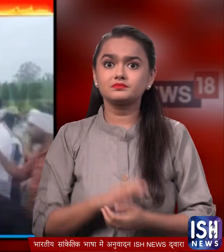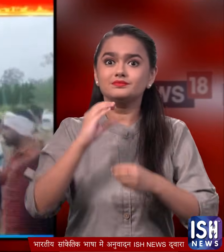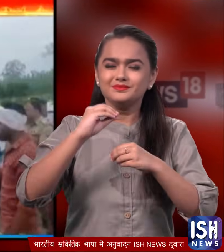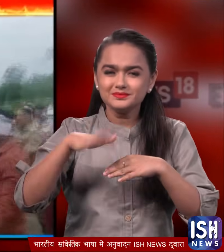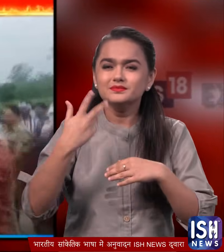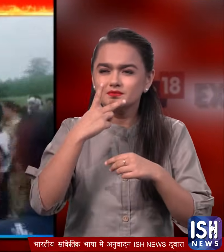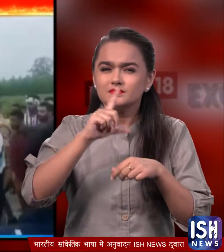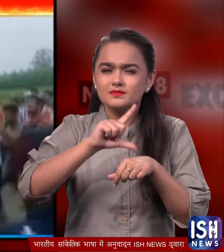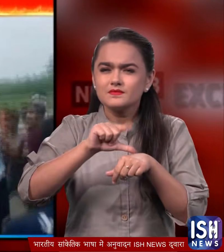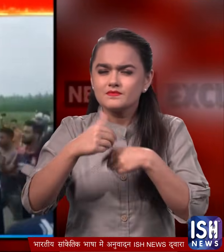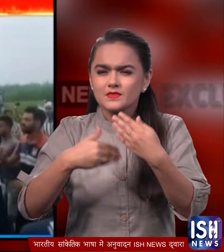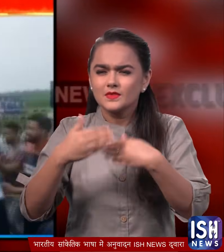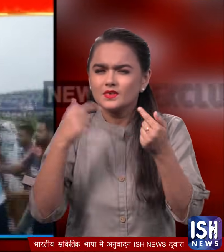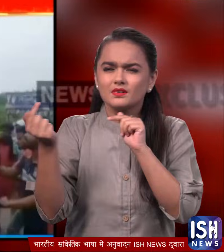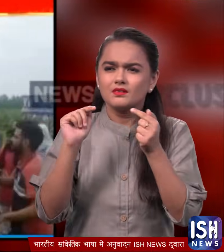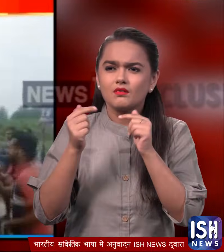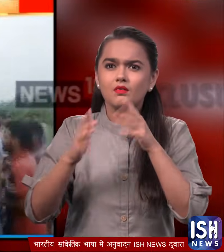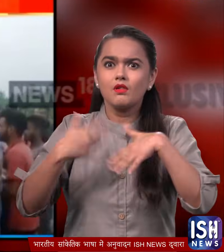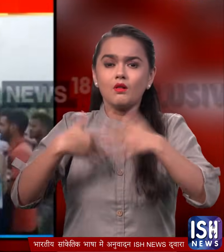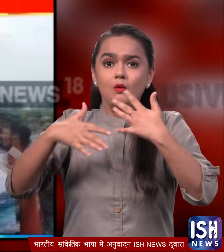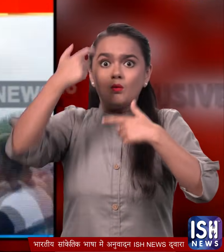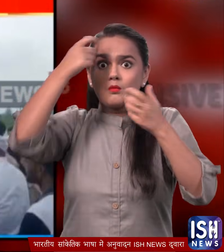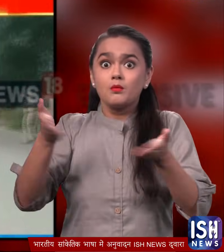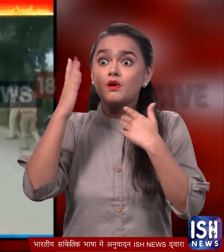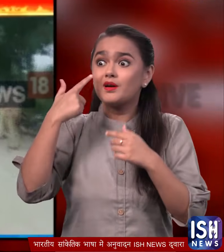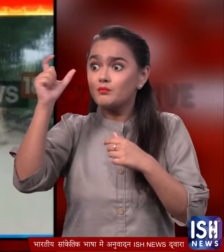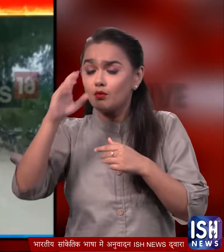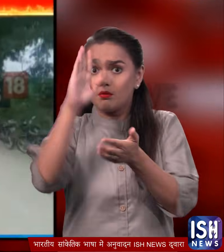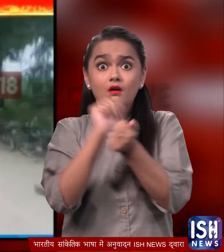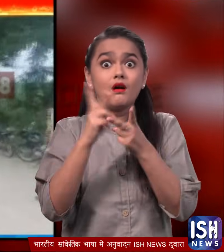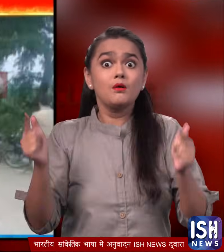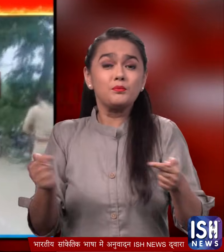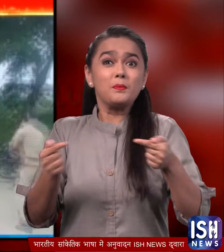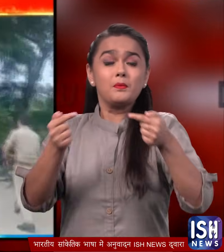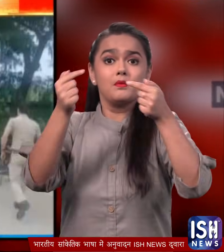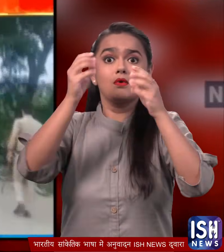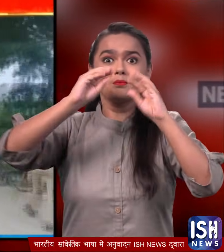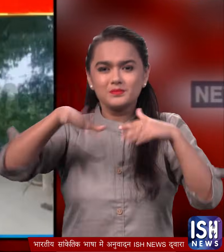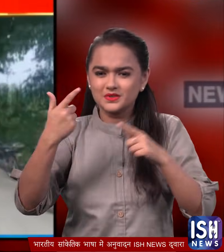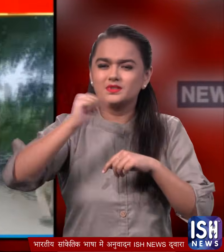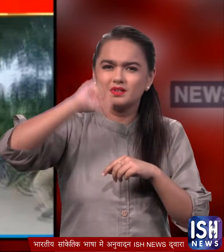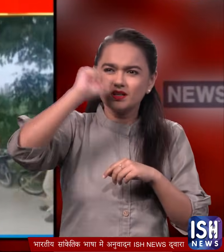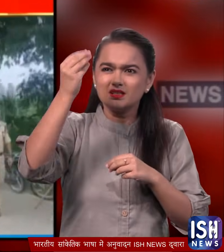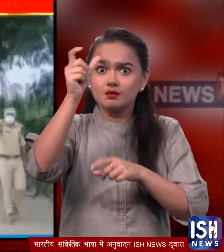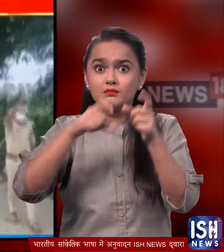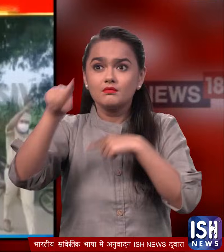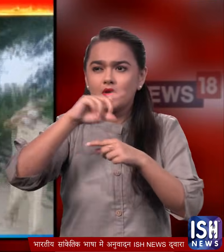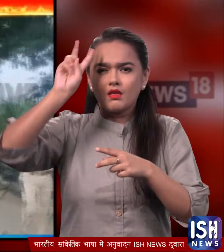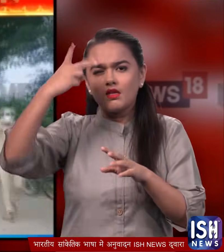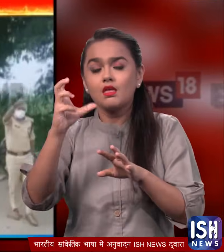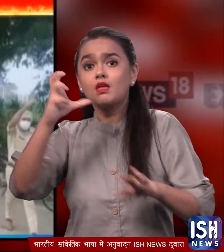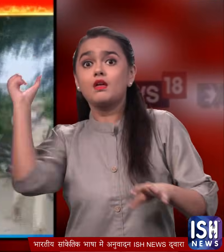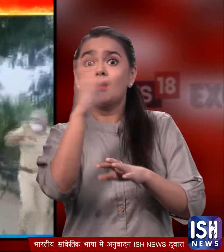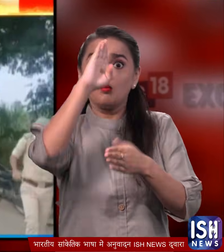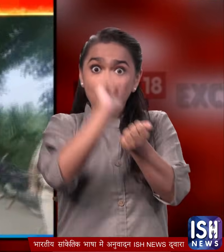देखते ही देखते वहां माहौल काफी गर्मा गया और पुलिस से इनकी बहस शुरू हो गई। बताया गया कि इसी बीच प्रदर्शन में शामिल कुछ लोगों ने पुलिस पर पथराव कर